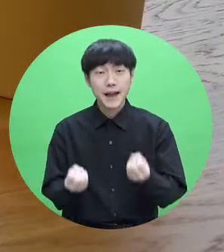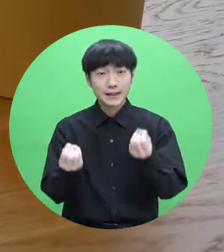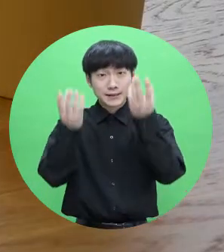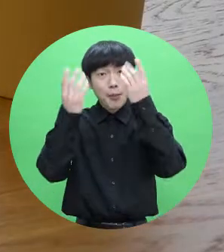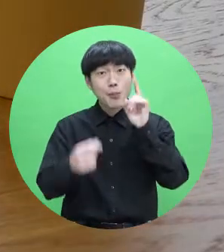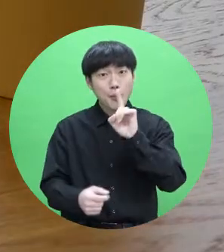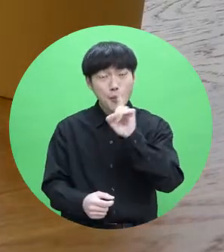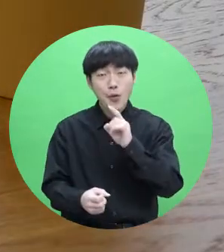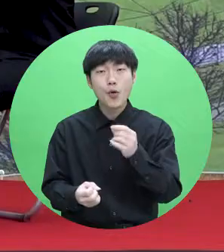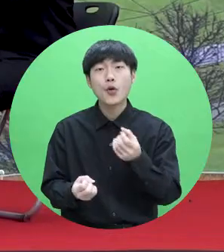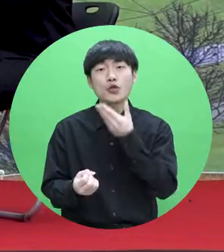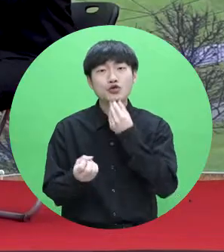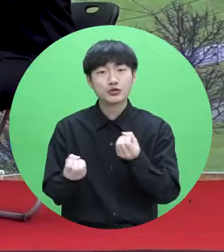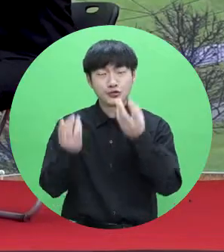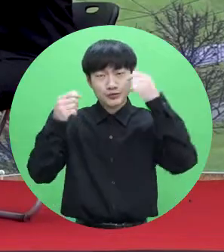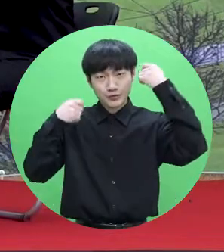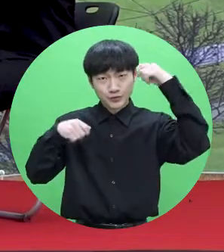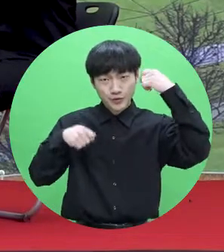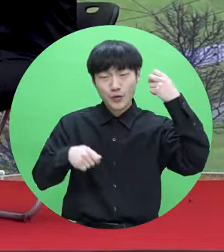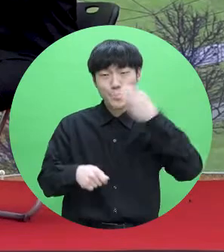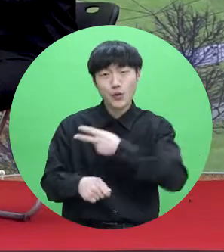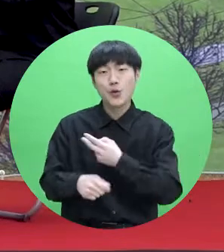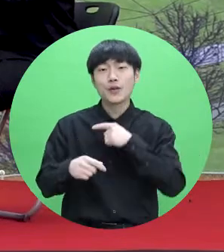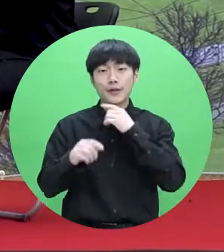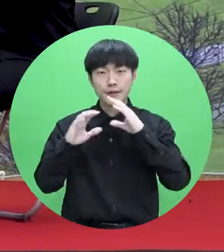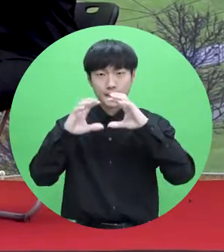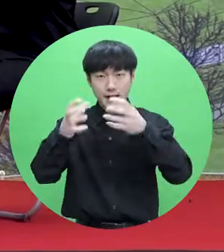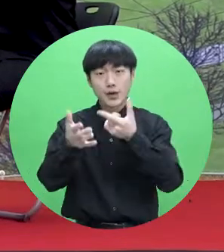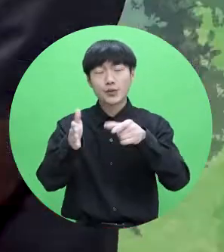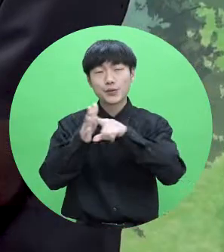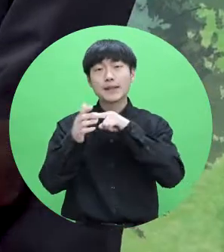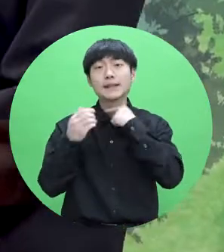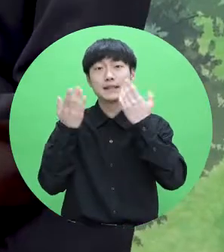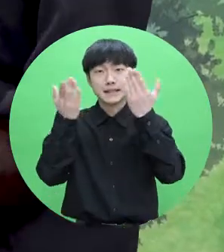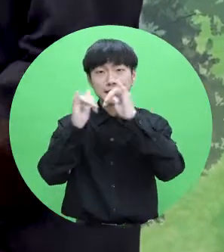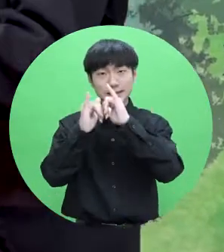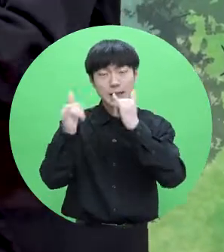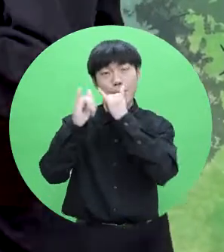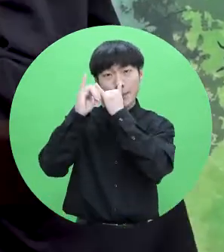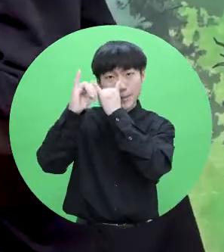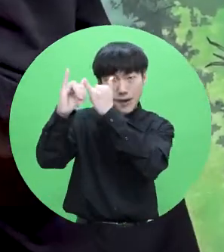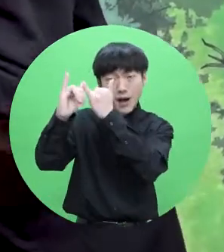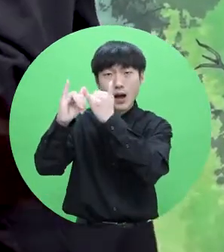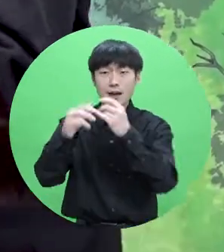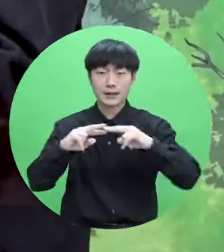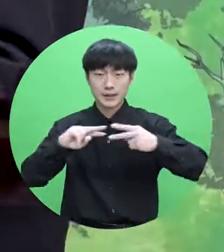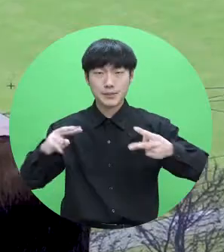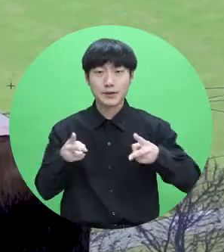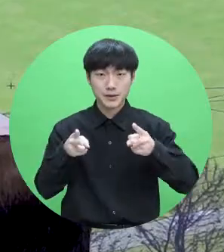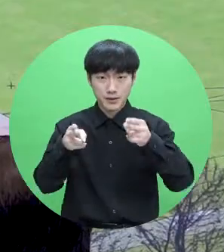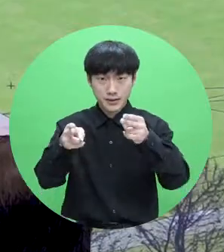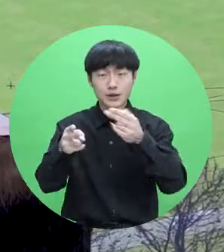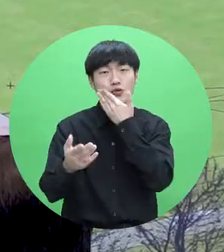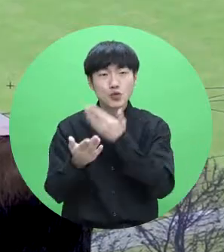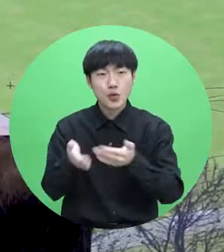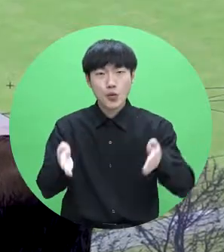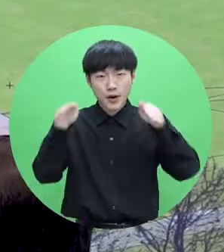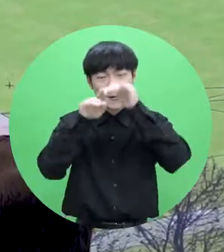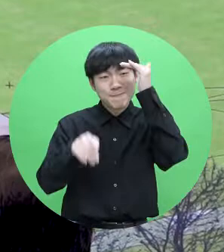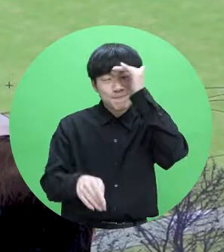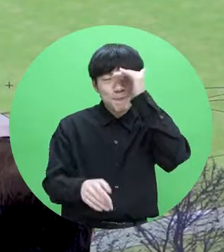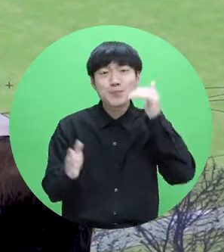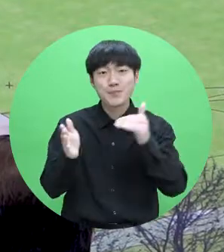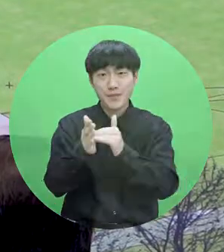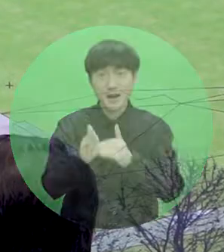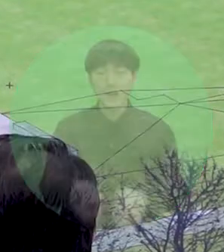있습니다 이날 행사에서는 축하공연을 시작으로 유공자 표창 테이프 커팅 주요시설 관람 등의